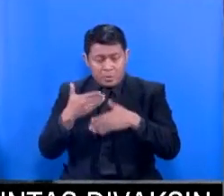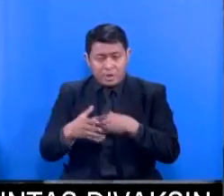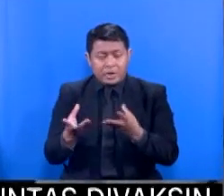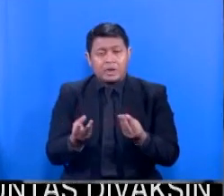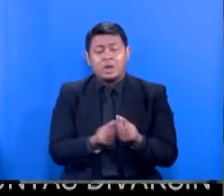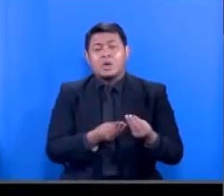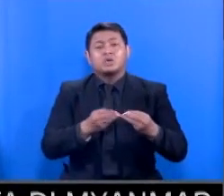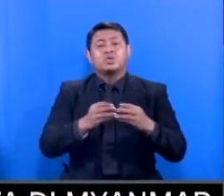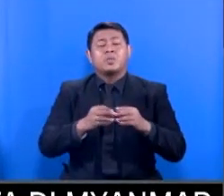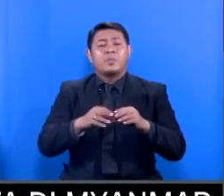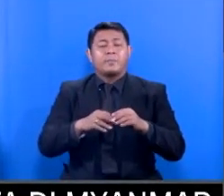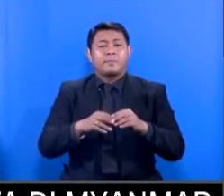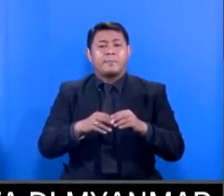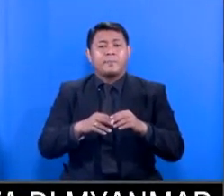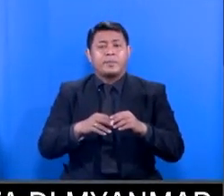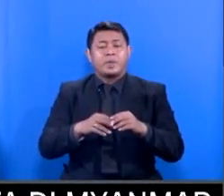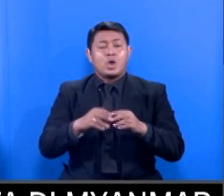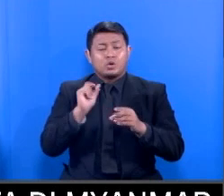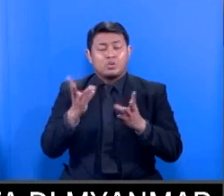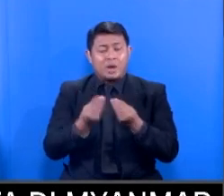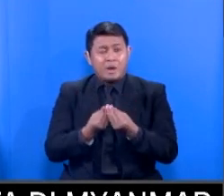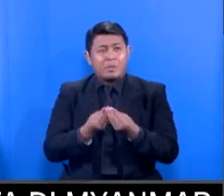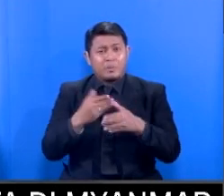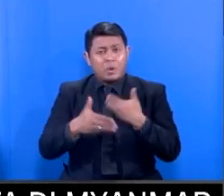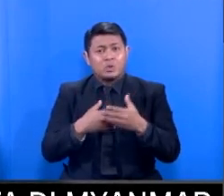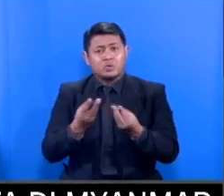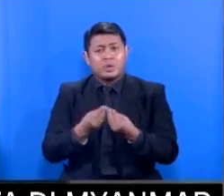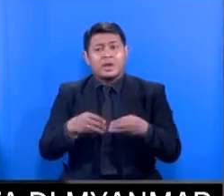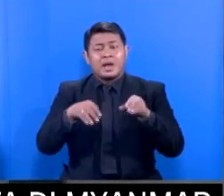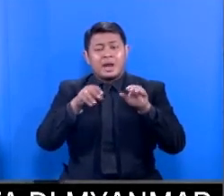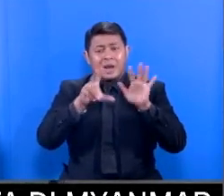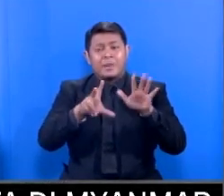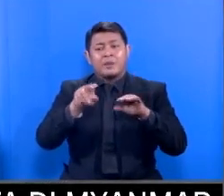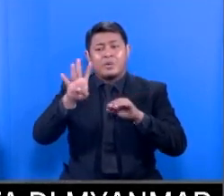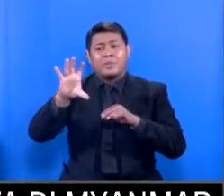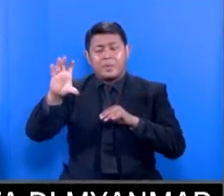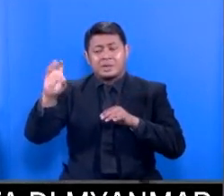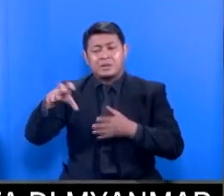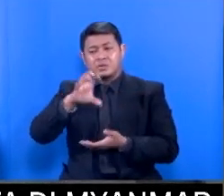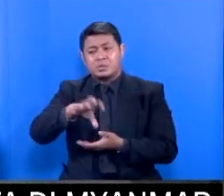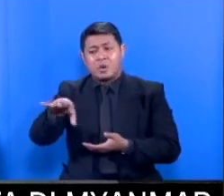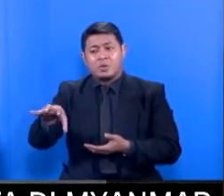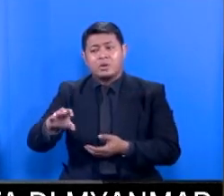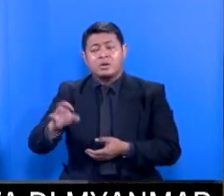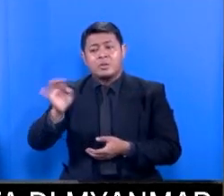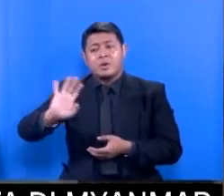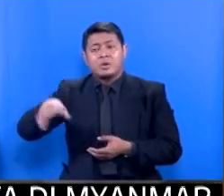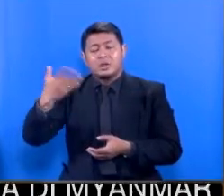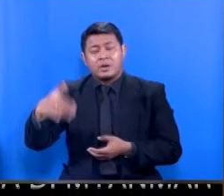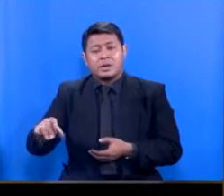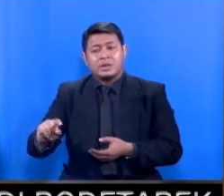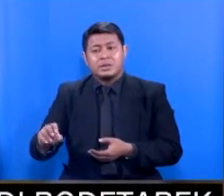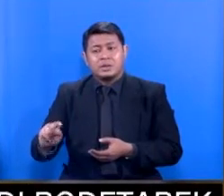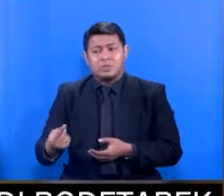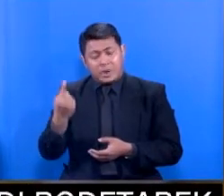produk yang memiliki sertifikat TKDN saat ini sebanyak 8.400 jenis produk. Tahun ini, baru tahun ini dimulai,